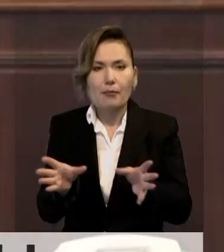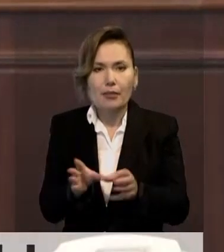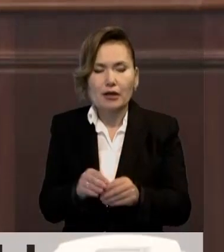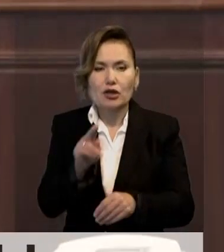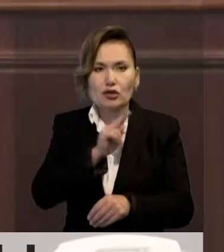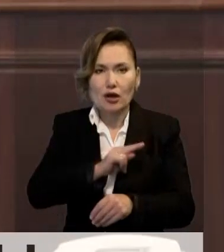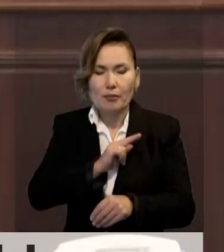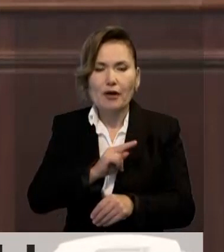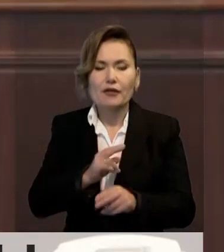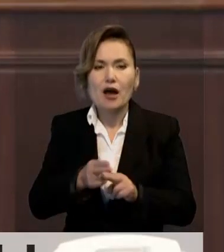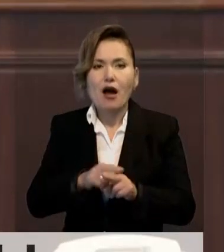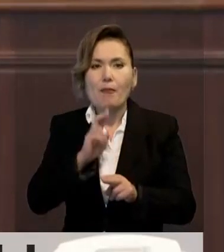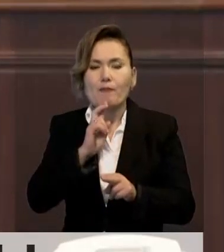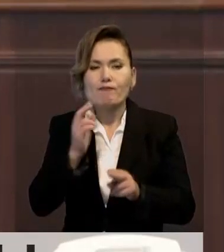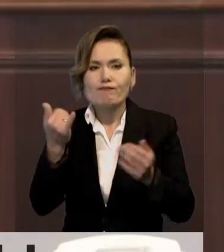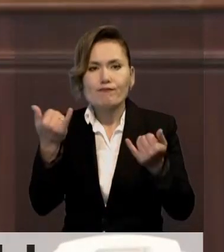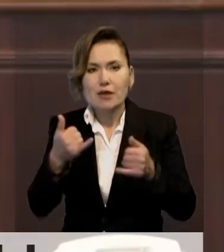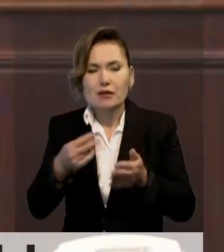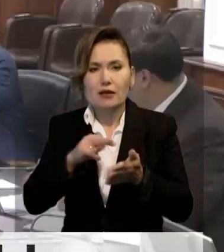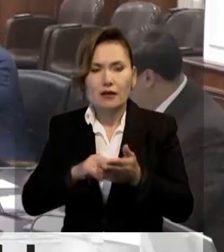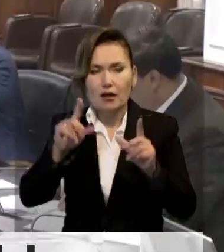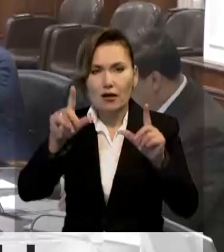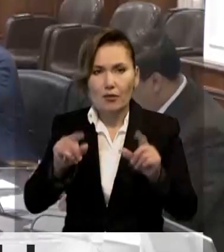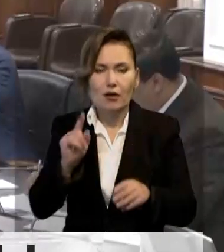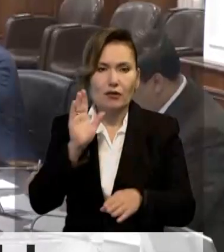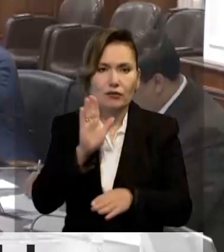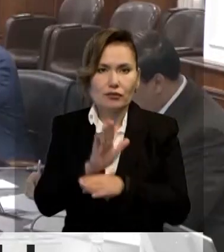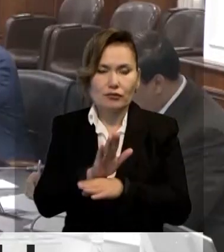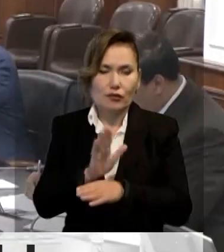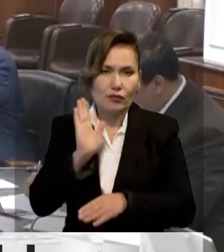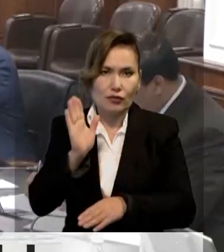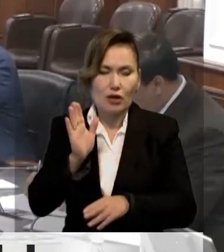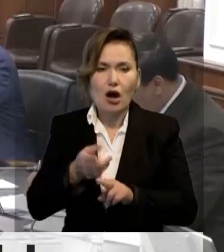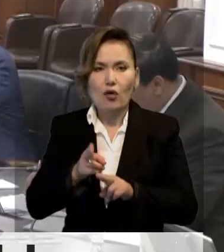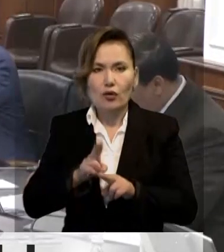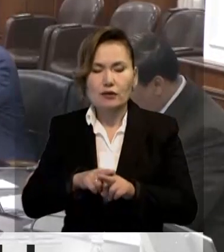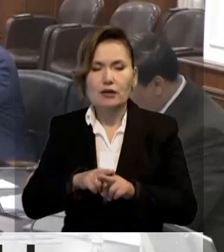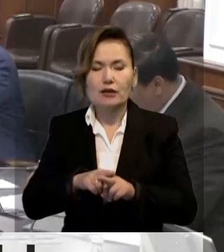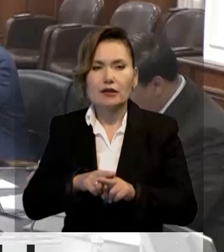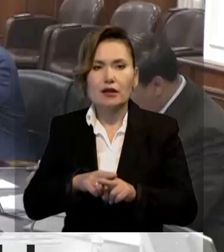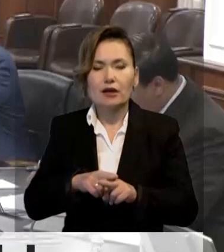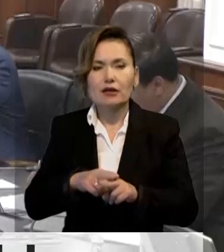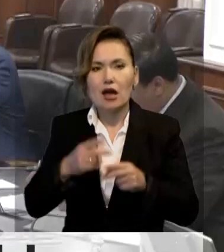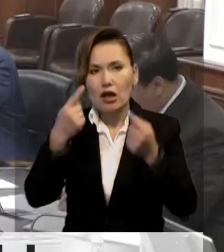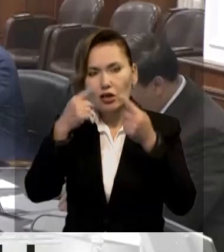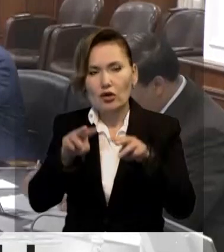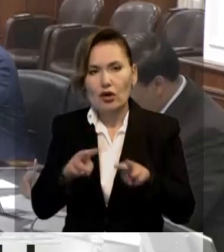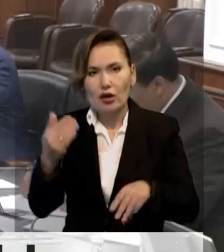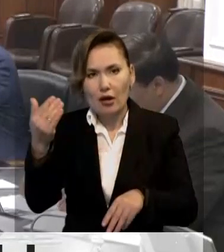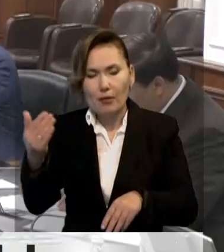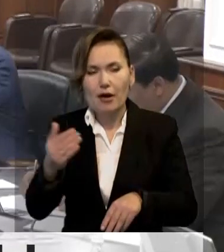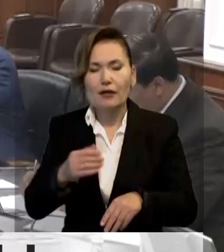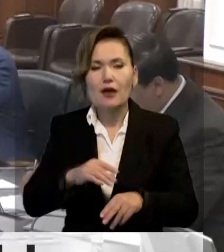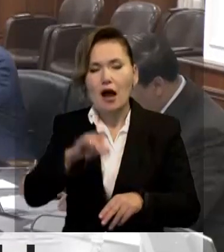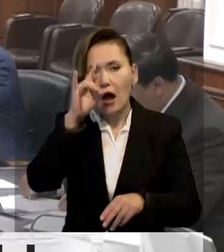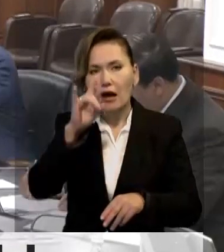негізсіз көтерілген жағдайда тиісті ден қою шараларын қабылдауды қамтамасыз етсін. Сондай-ақ индустрия министрлігі, Қазмұнайгаз және Қазақстан